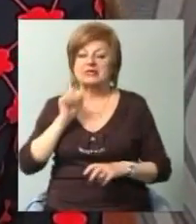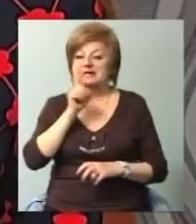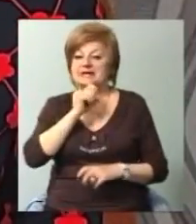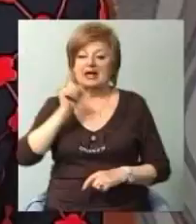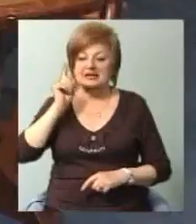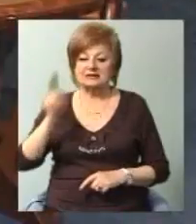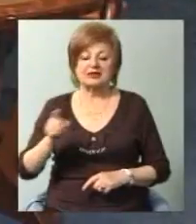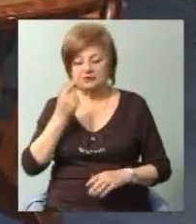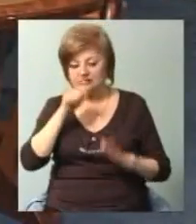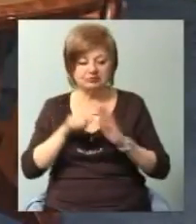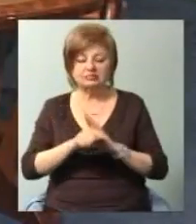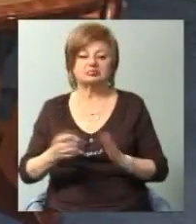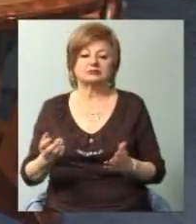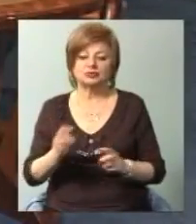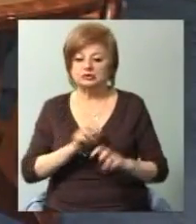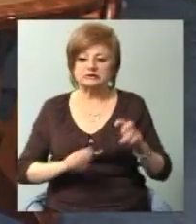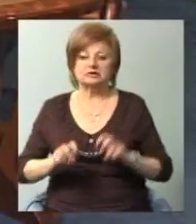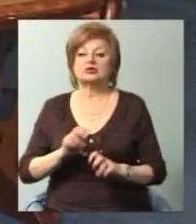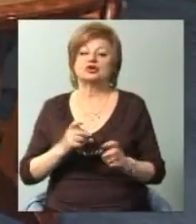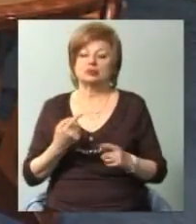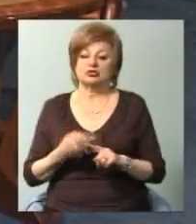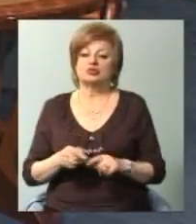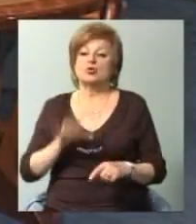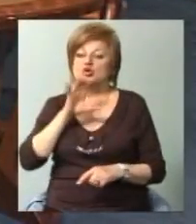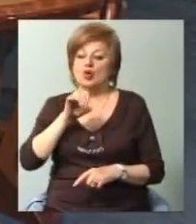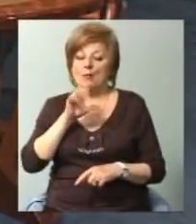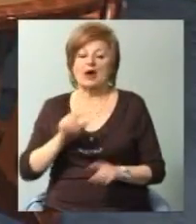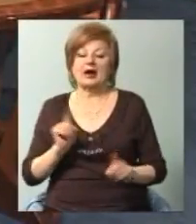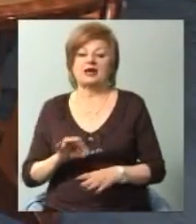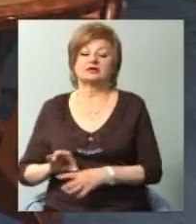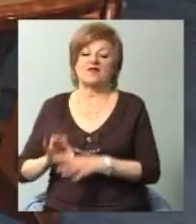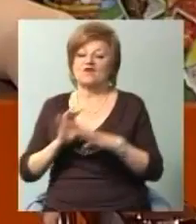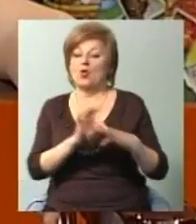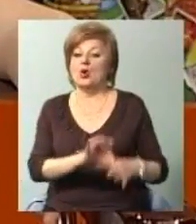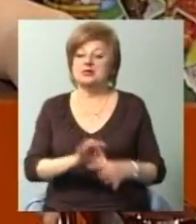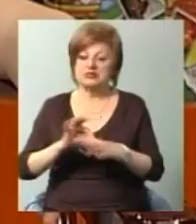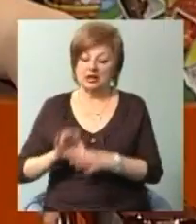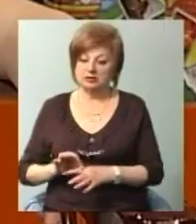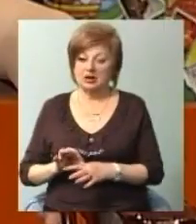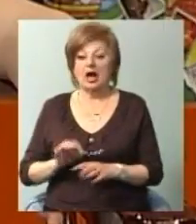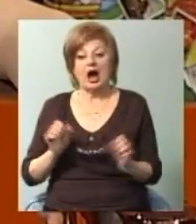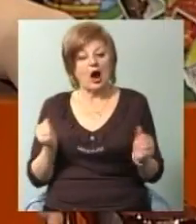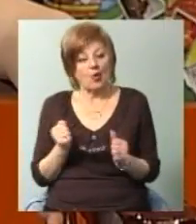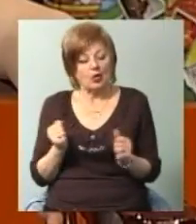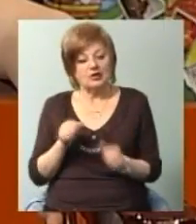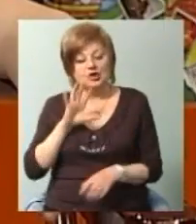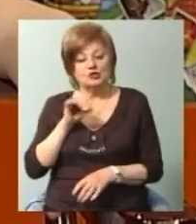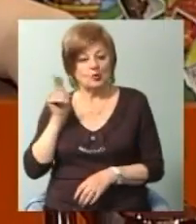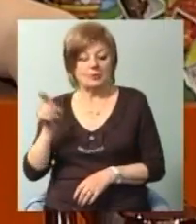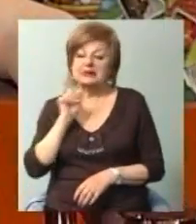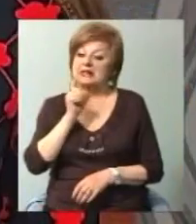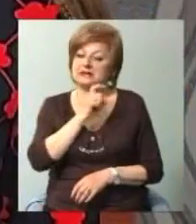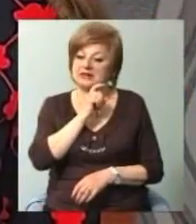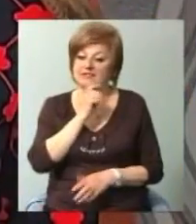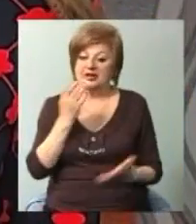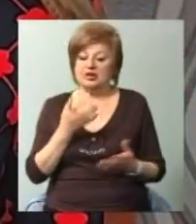вони щось там досліджують і використовують собак, щоб вони їх перевозили. А як ти гадаєш, чи не холодно собакам на півночі? Якщо